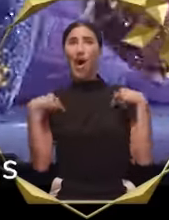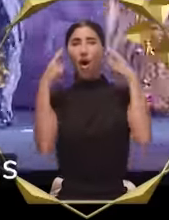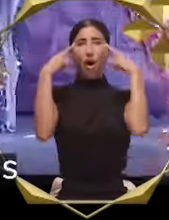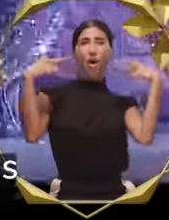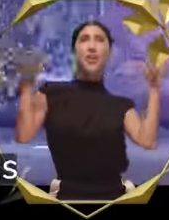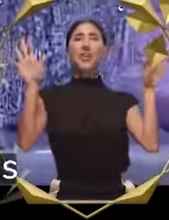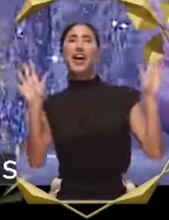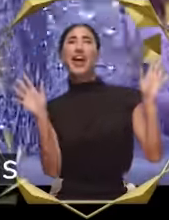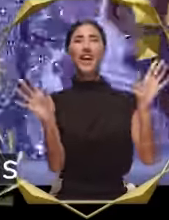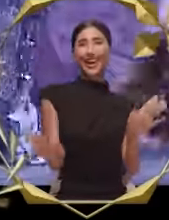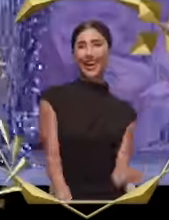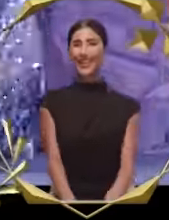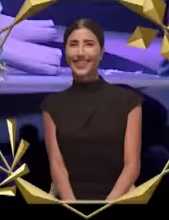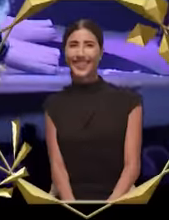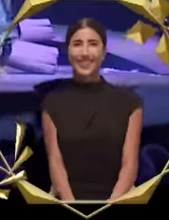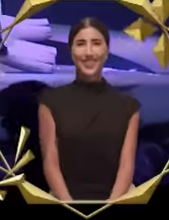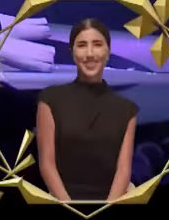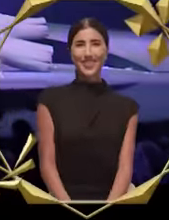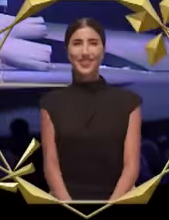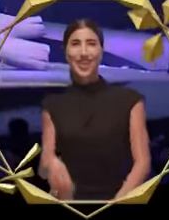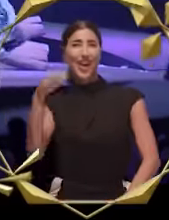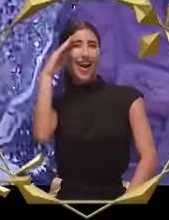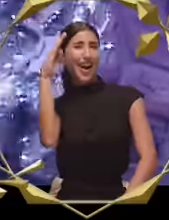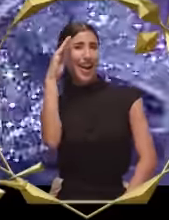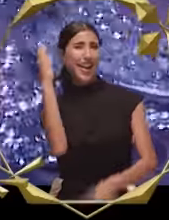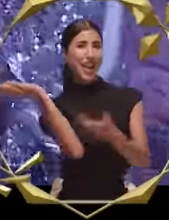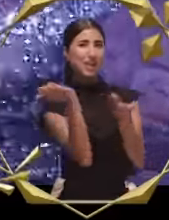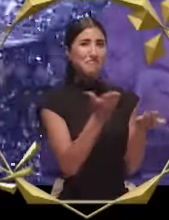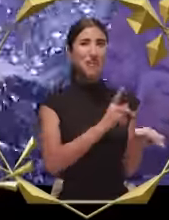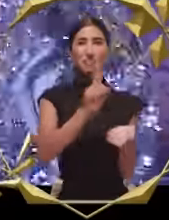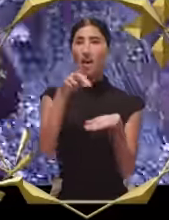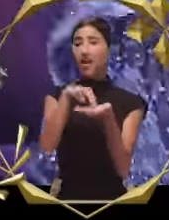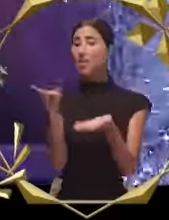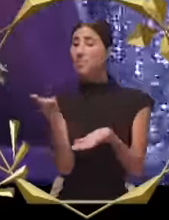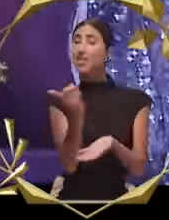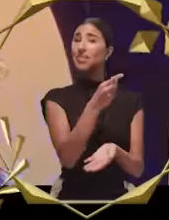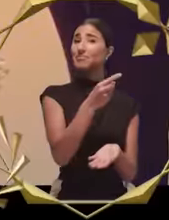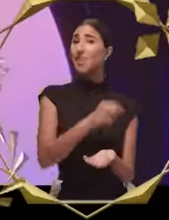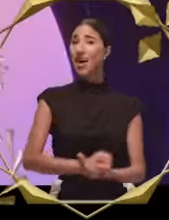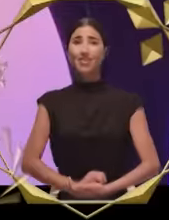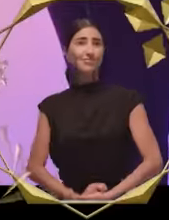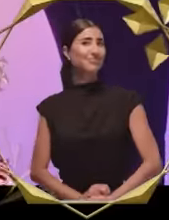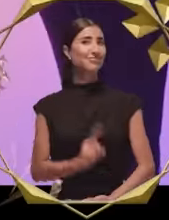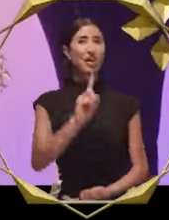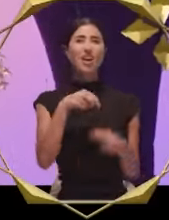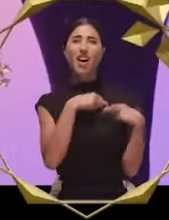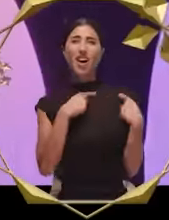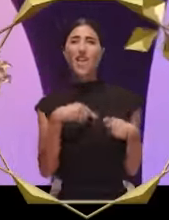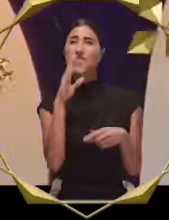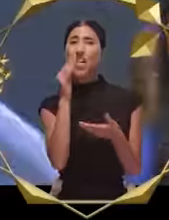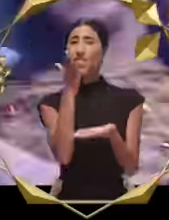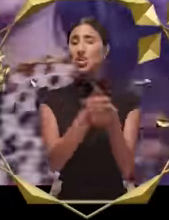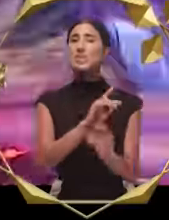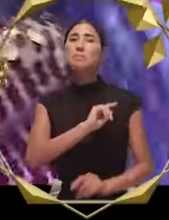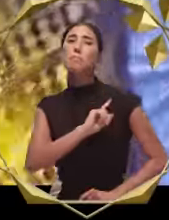مدام لدي جناحين أهلا أهلا مرحبتين لن أقف ما بين وبين لن أنبض في شبهه